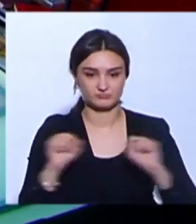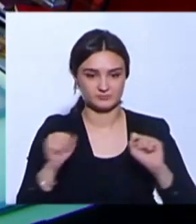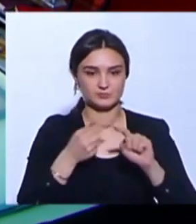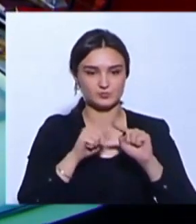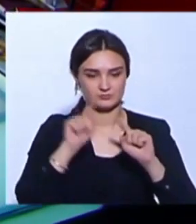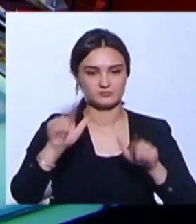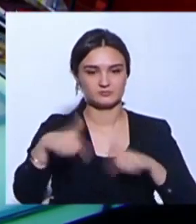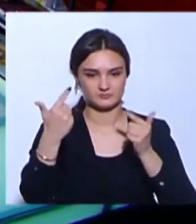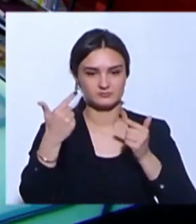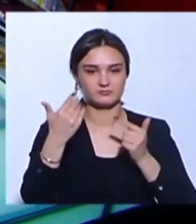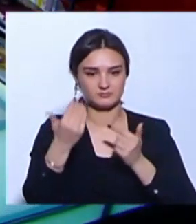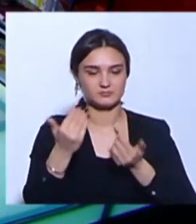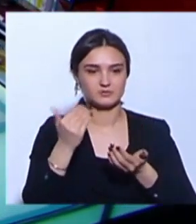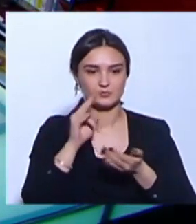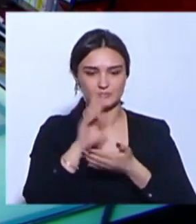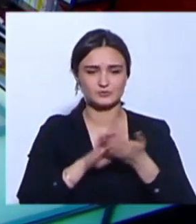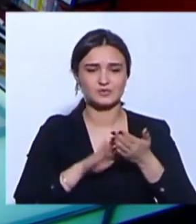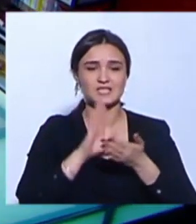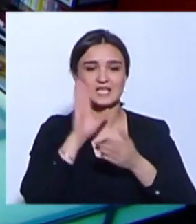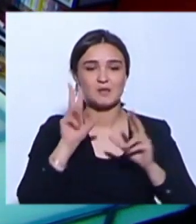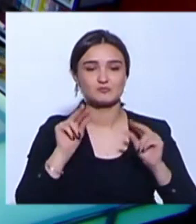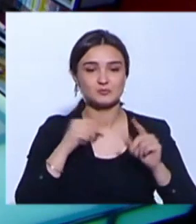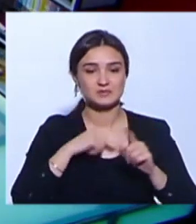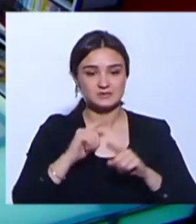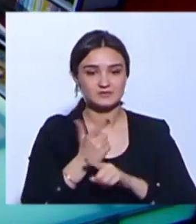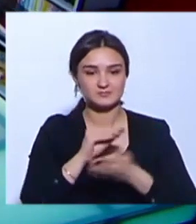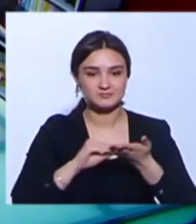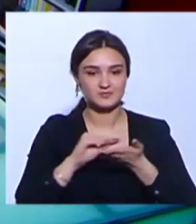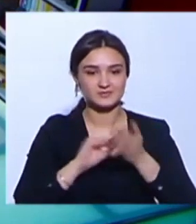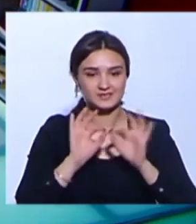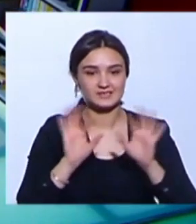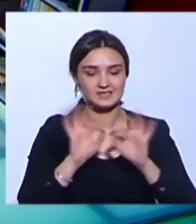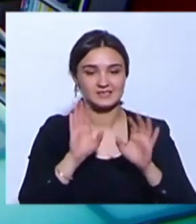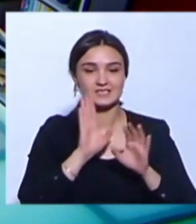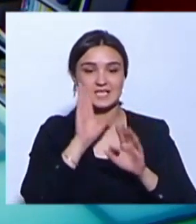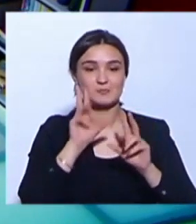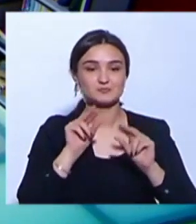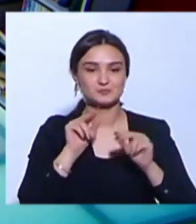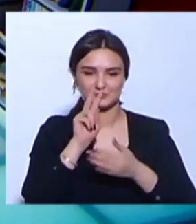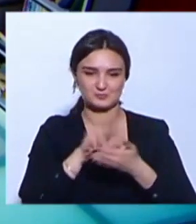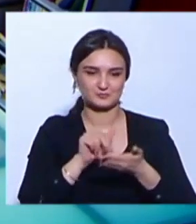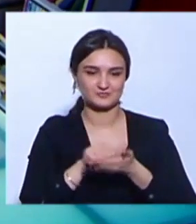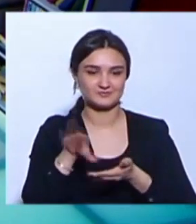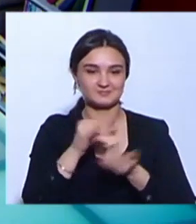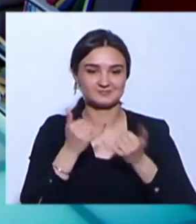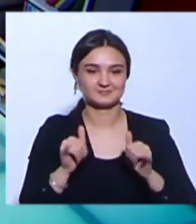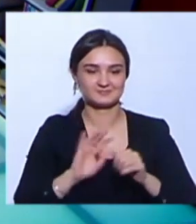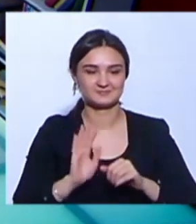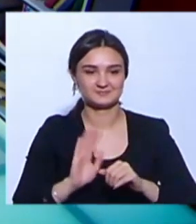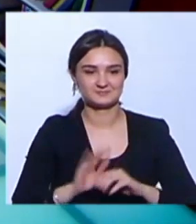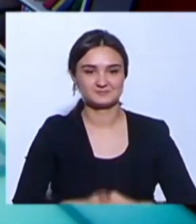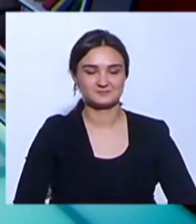ირმას. დილამშვიდობისა, უკაცრავად, საღამომშვიდობისა, ისე ვარ მიჩეული ამ დილამშვიდობისას, ქალბატონო ირმა, არ გაგიკურდებათ თქვენ. მოგესალმებით,